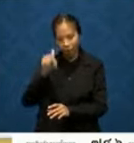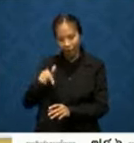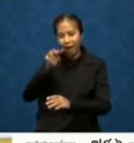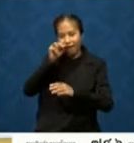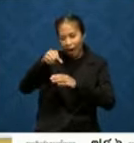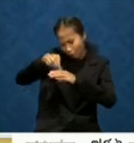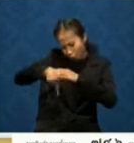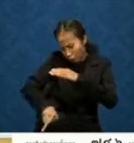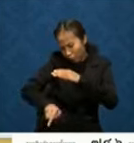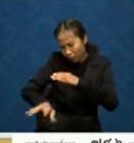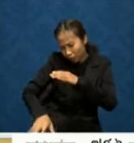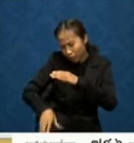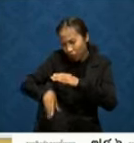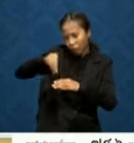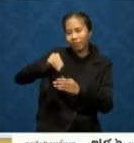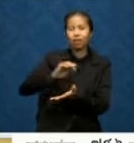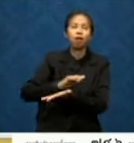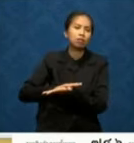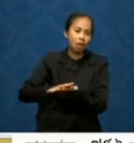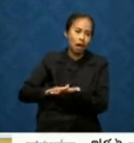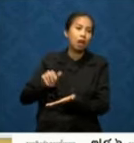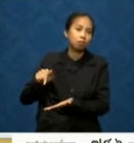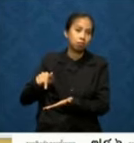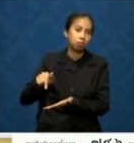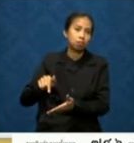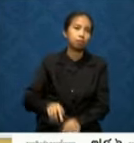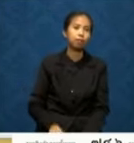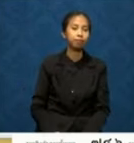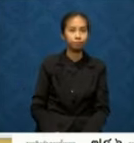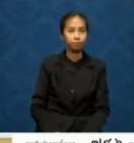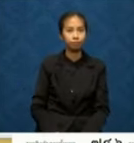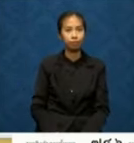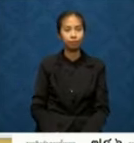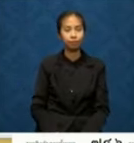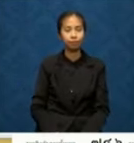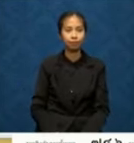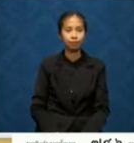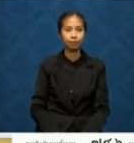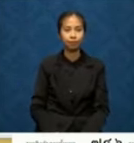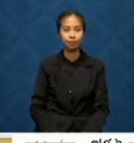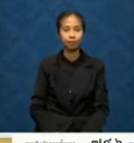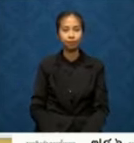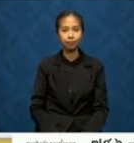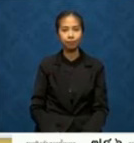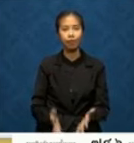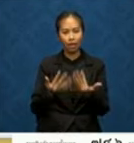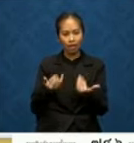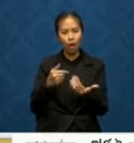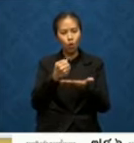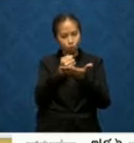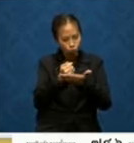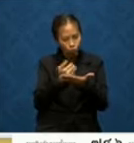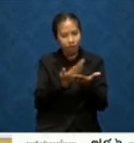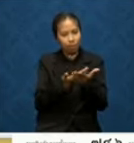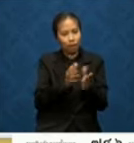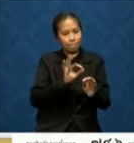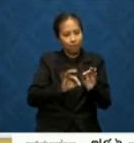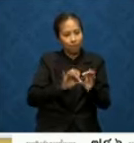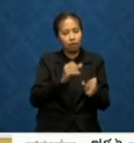ใช้สารส้วมที่ไปแบ่งให้น้ำดีคุณภาพดีขึ้นเพราะฉะนั้นเป็นการลดต้นทุนด้วยครับ